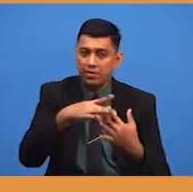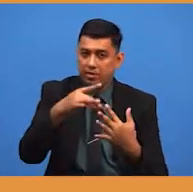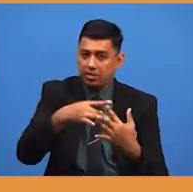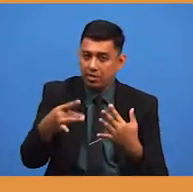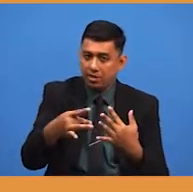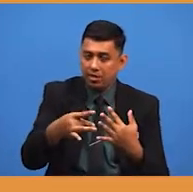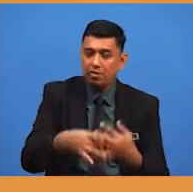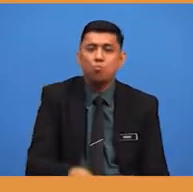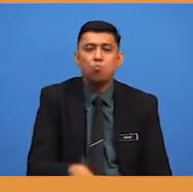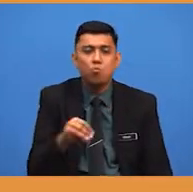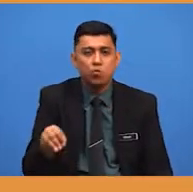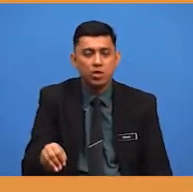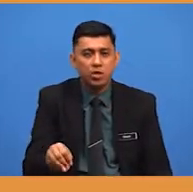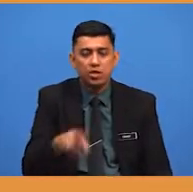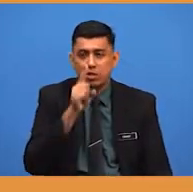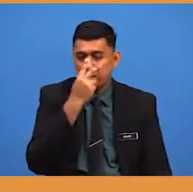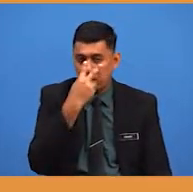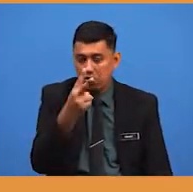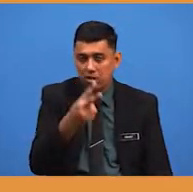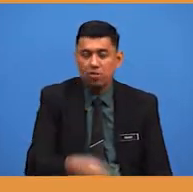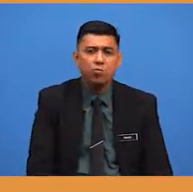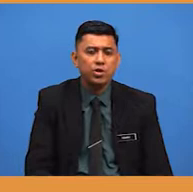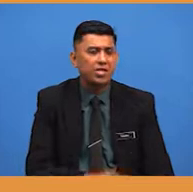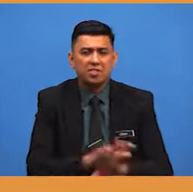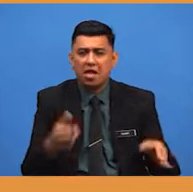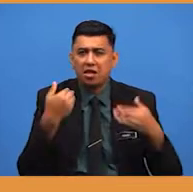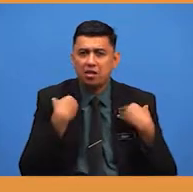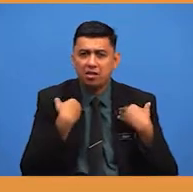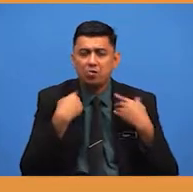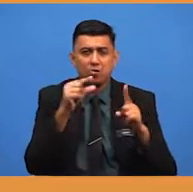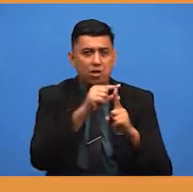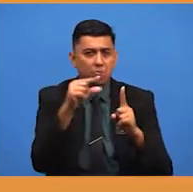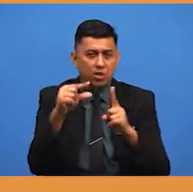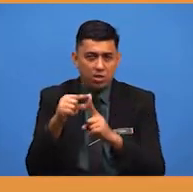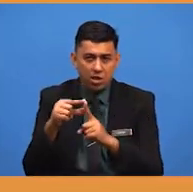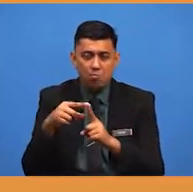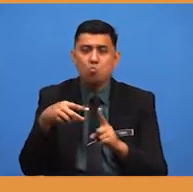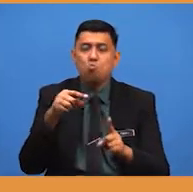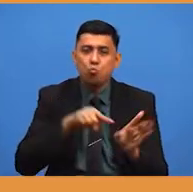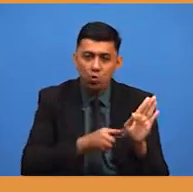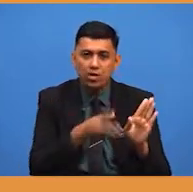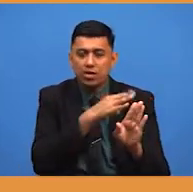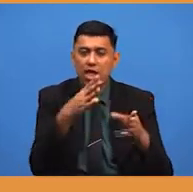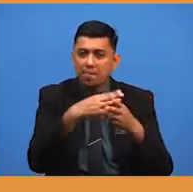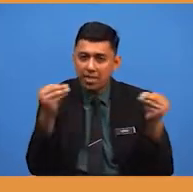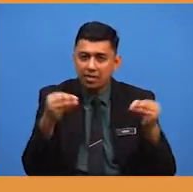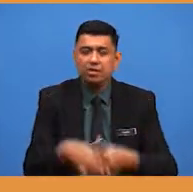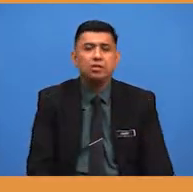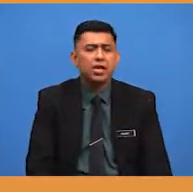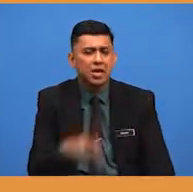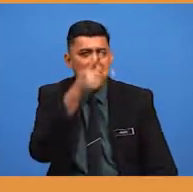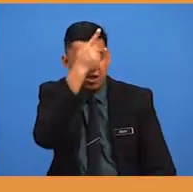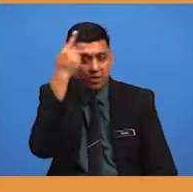murid-murid lihat, carta alir ini tidak mempunyai perkataan mula dan tamat. Ini